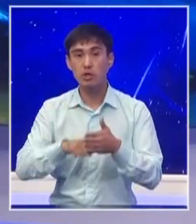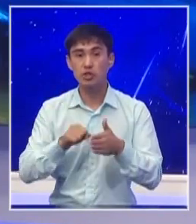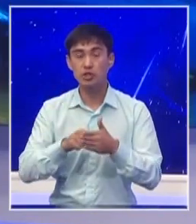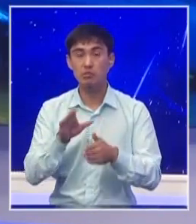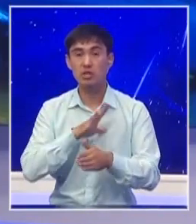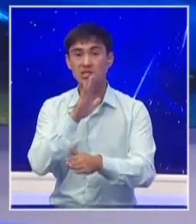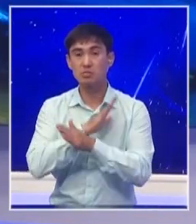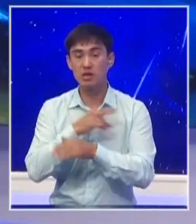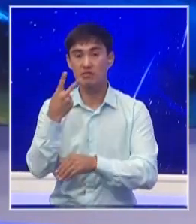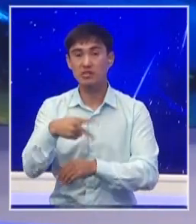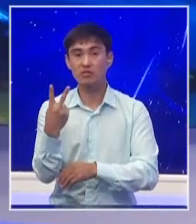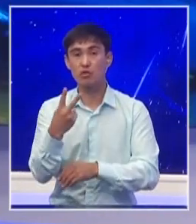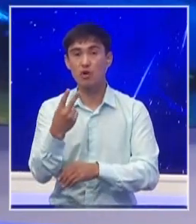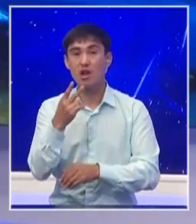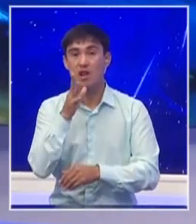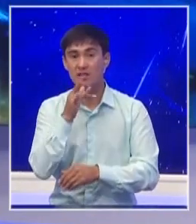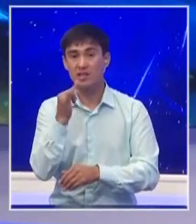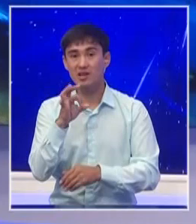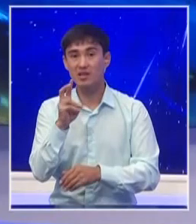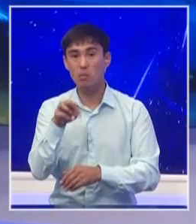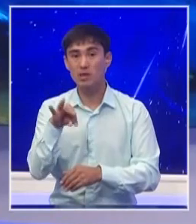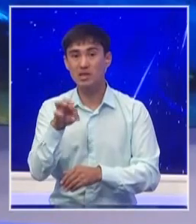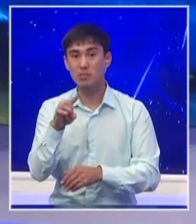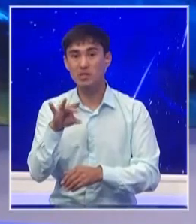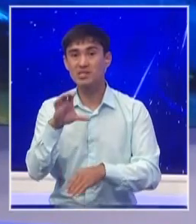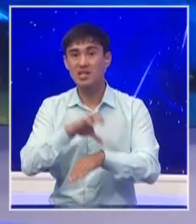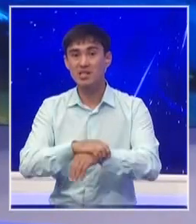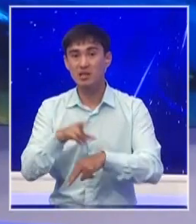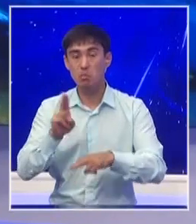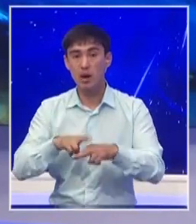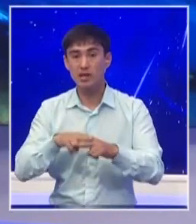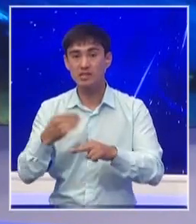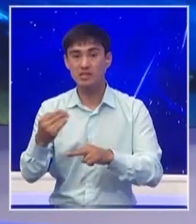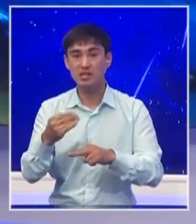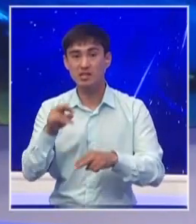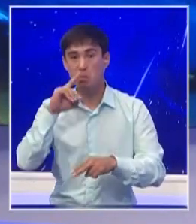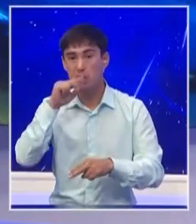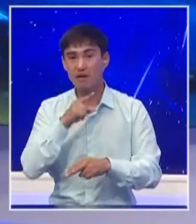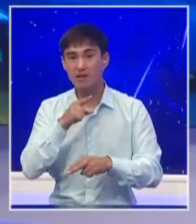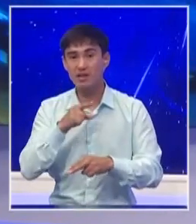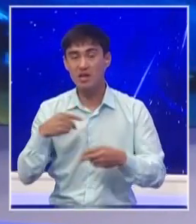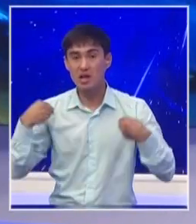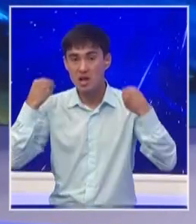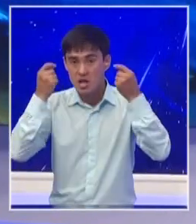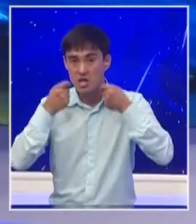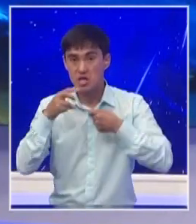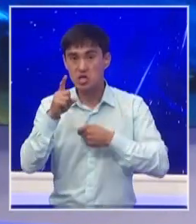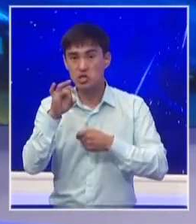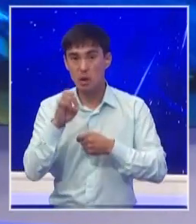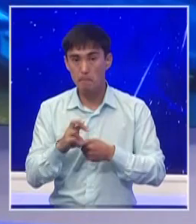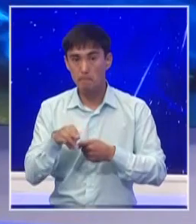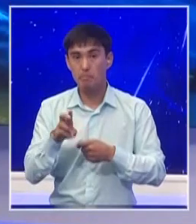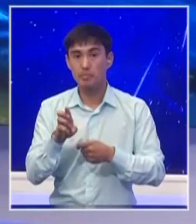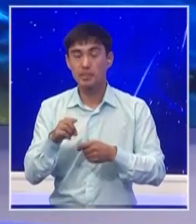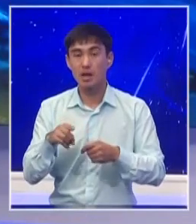смерть 22-летней иранки Махсы Амини, задержанной полицией нравов за неправильно надетый хиджаб. В настоящее время, несмотря